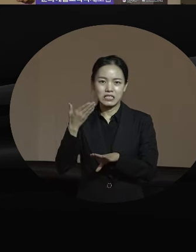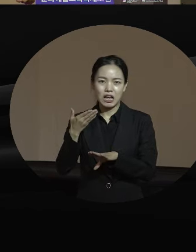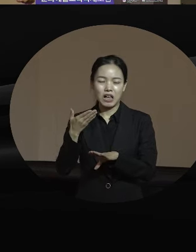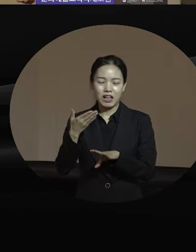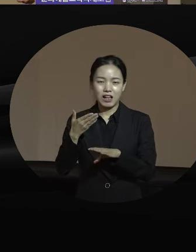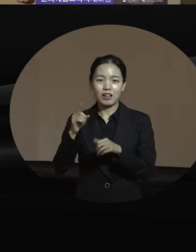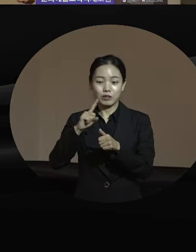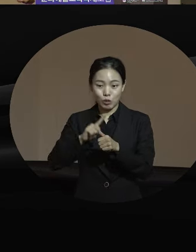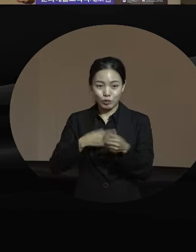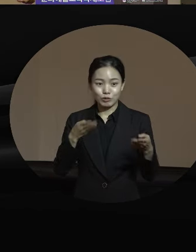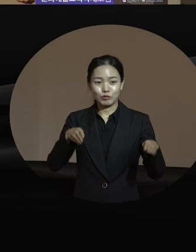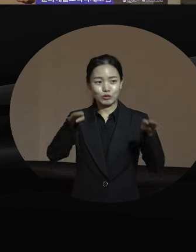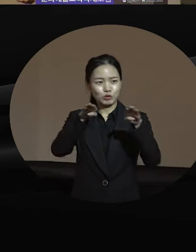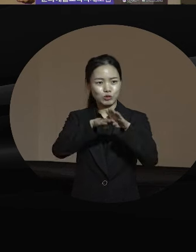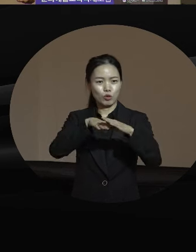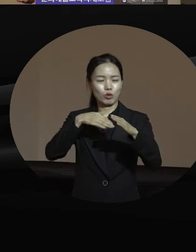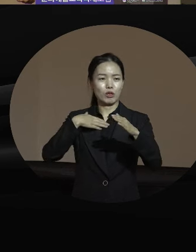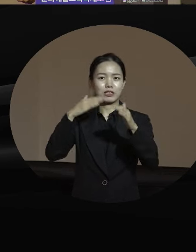것입니다.